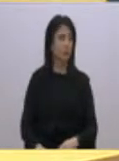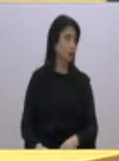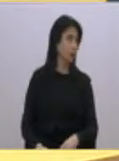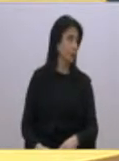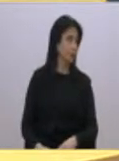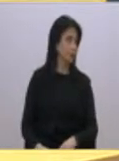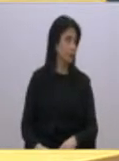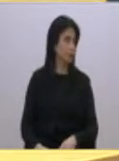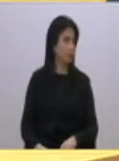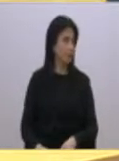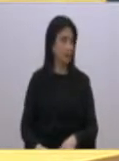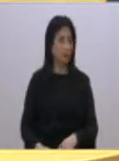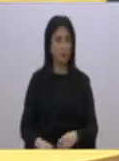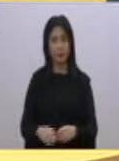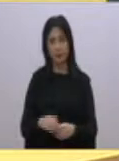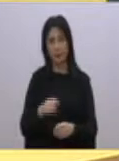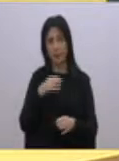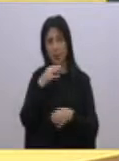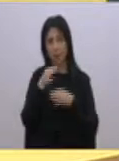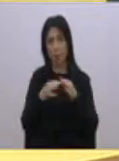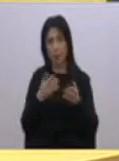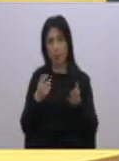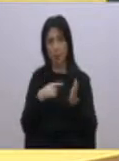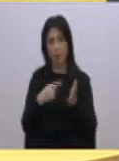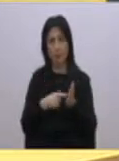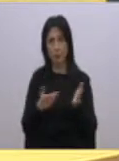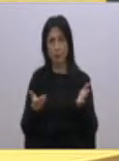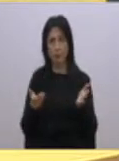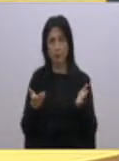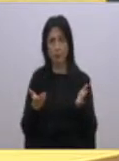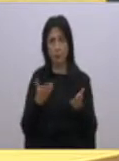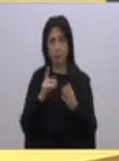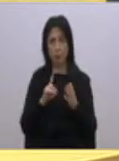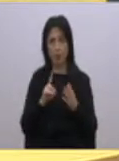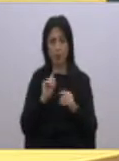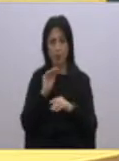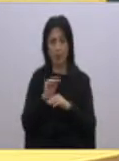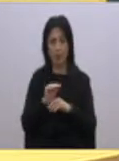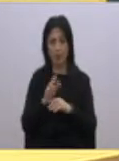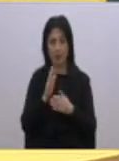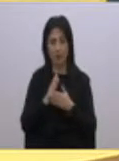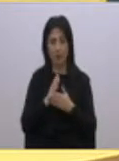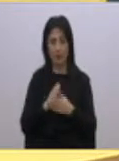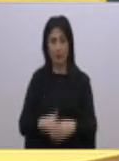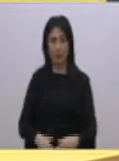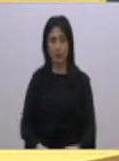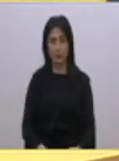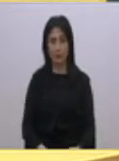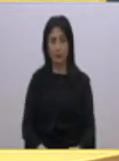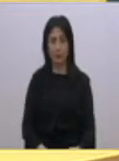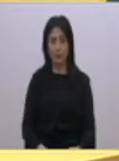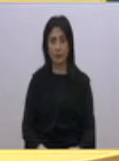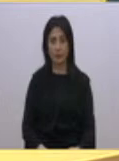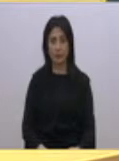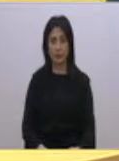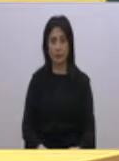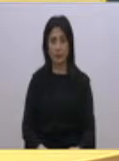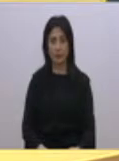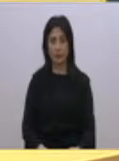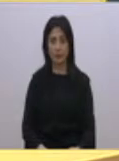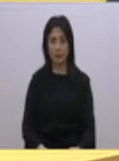Მე მგონი უპასუხე თქვენს შეკითხვებს თუ რაიმე დამატებით გაქვთ გისმენთ